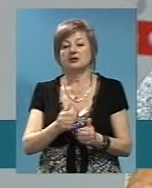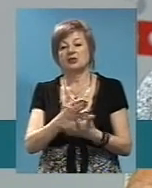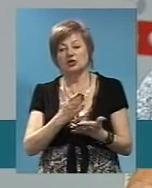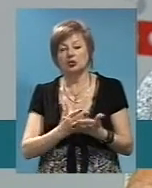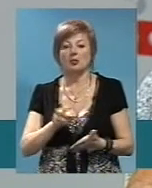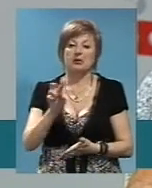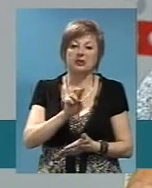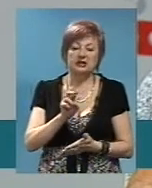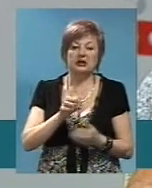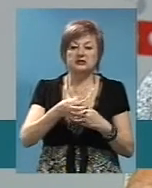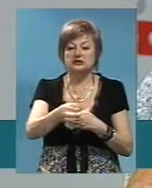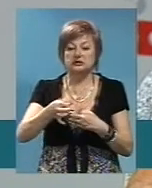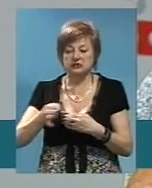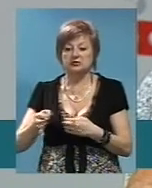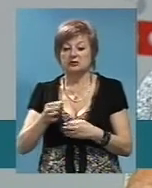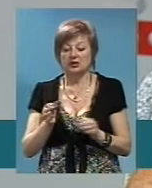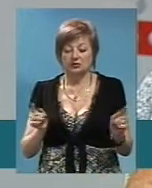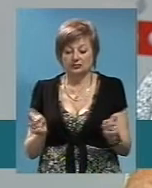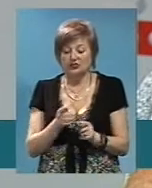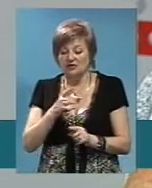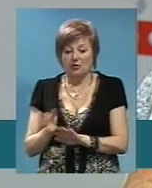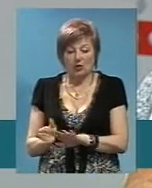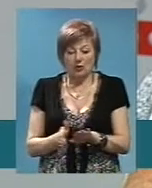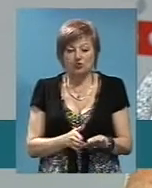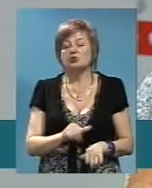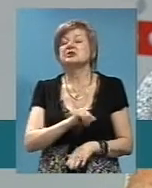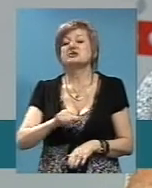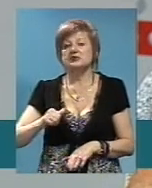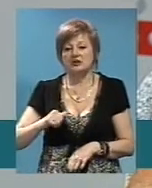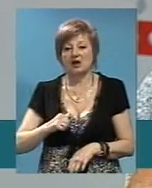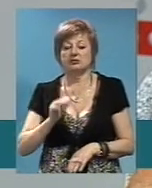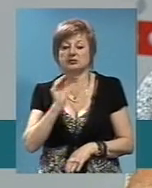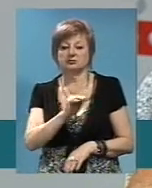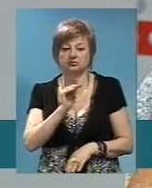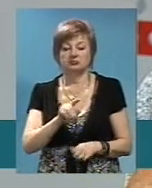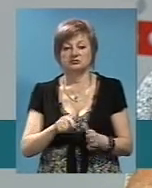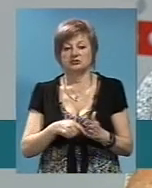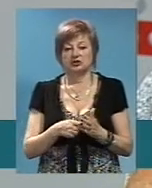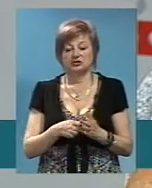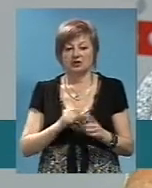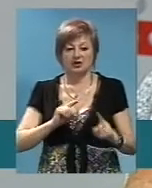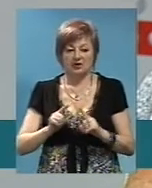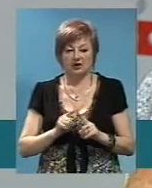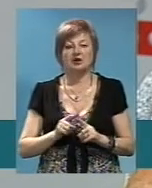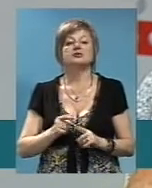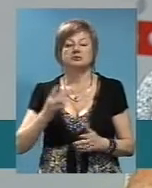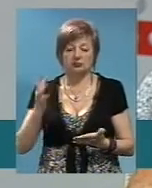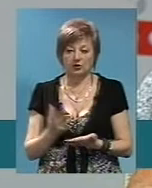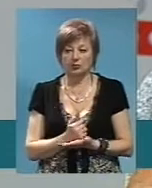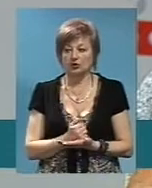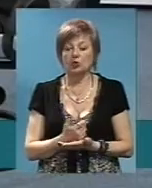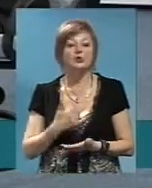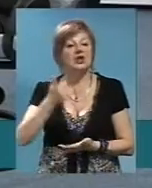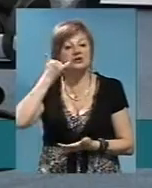Бердянська, пройде дуже короткий проміжок часу, вони самі звернуться до міських рад, тому що переваги економічні, вони все-таки переважать. У нас